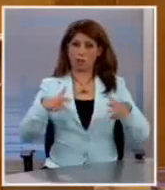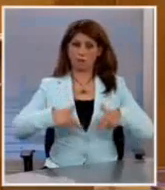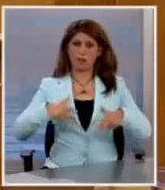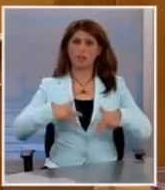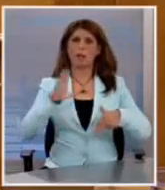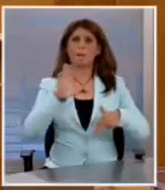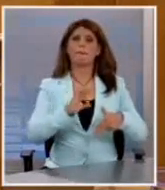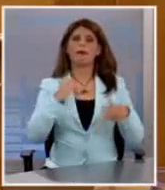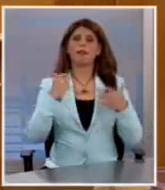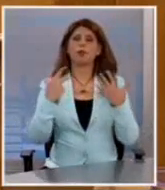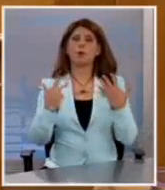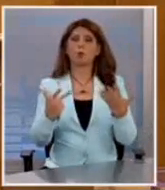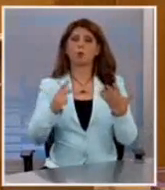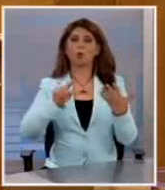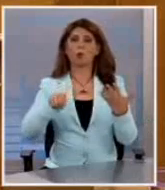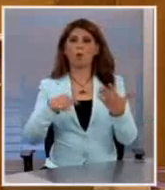είναι